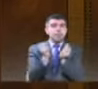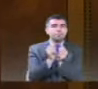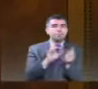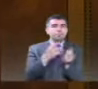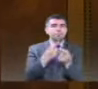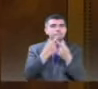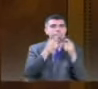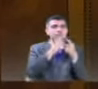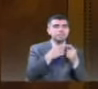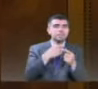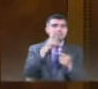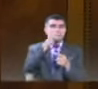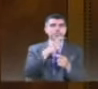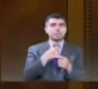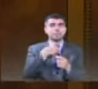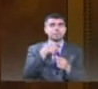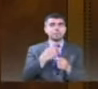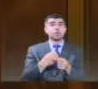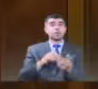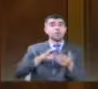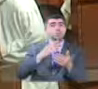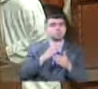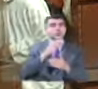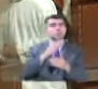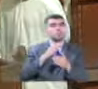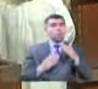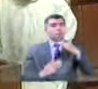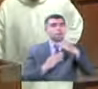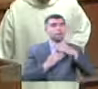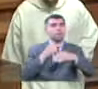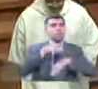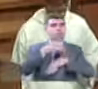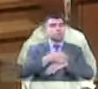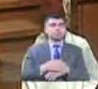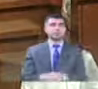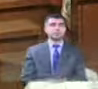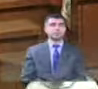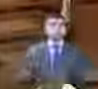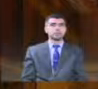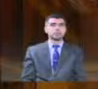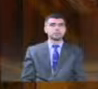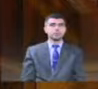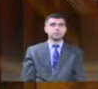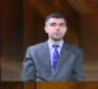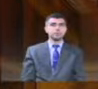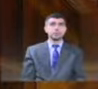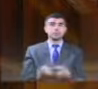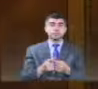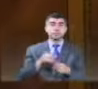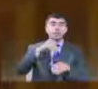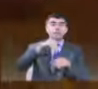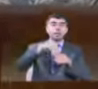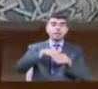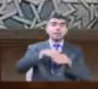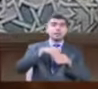نعطي الانطباع على أن المغرب يدخل في ردة في هذا المجال. شكرا. كلمة للفريق الحركي في حدود